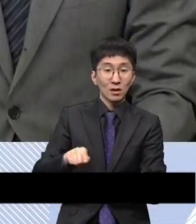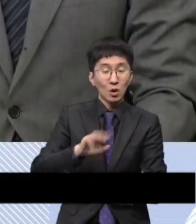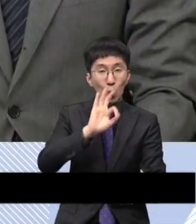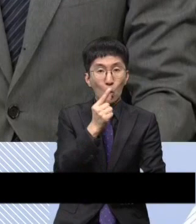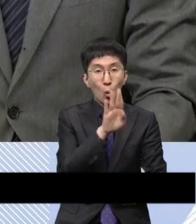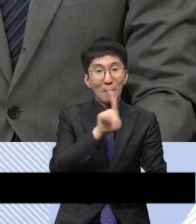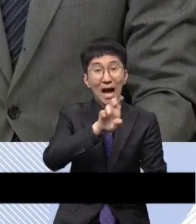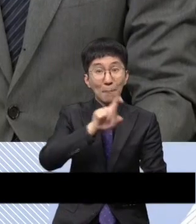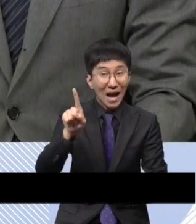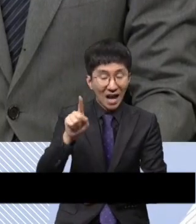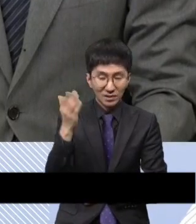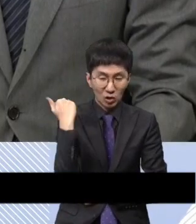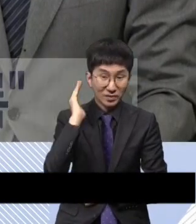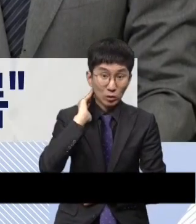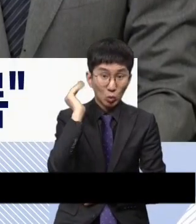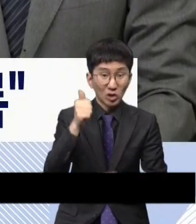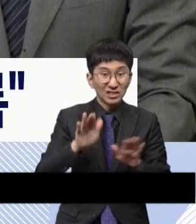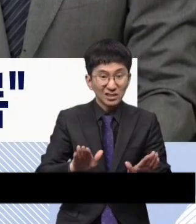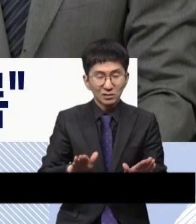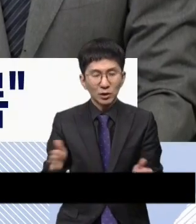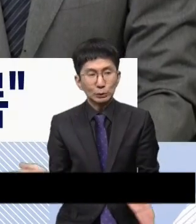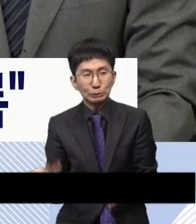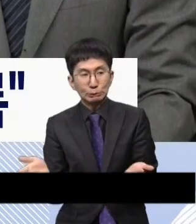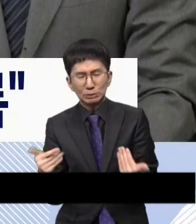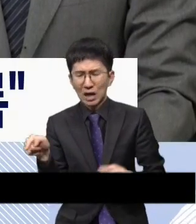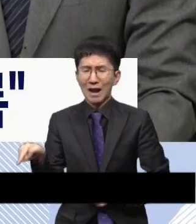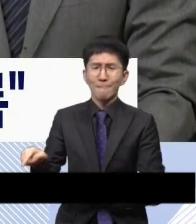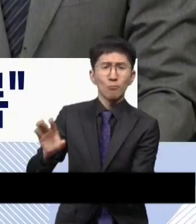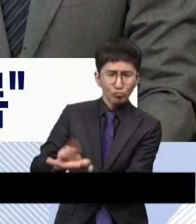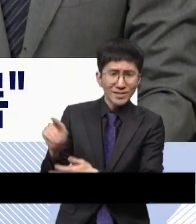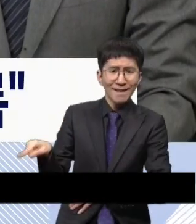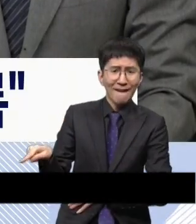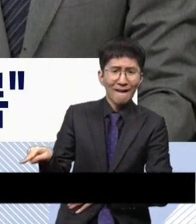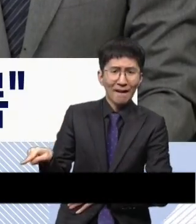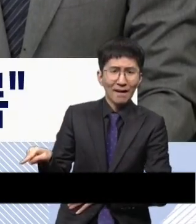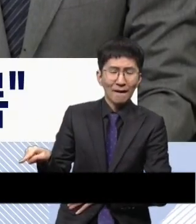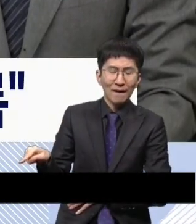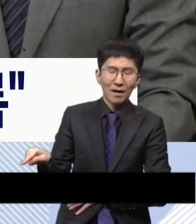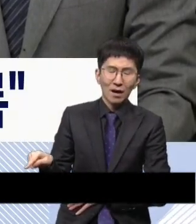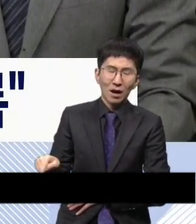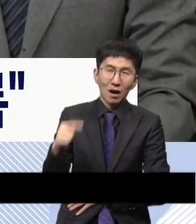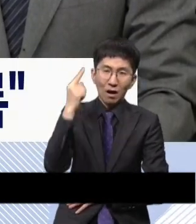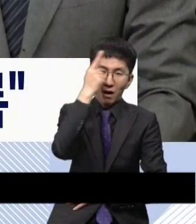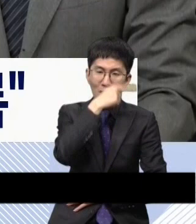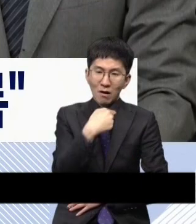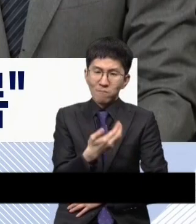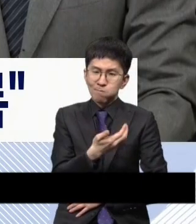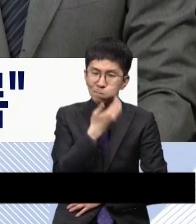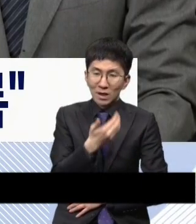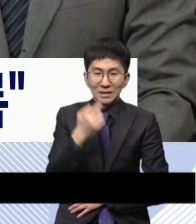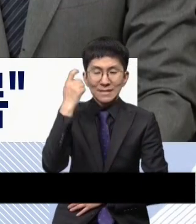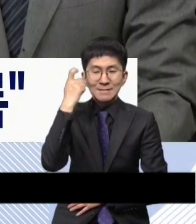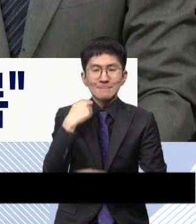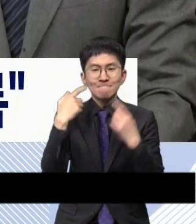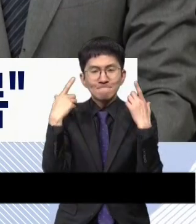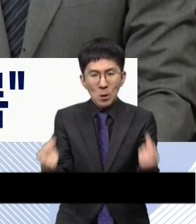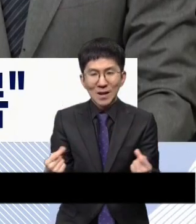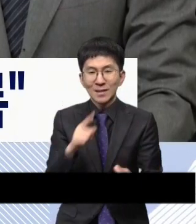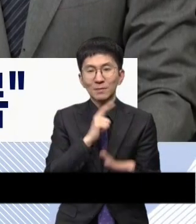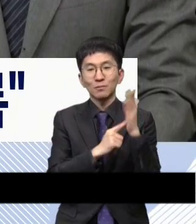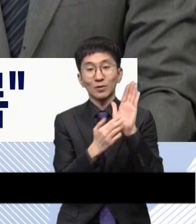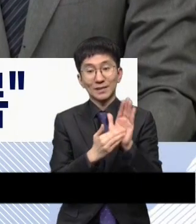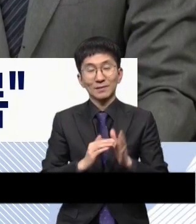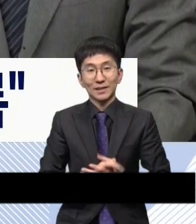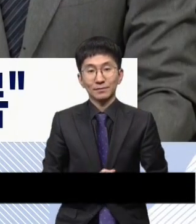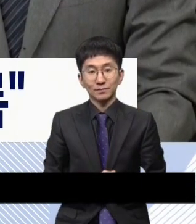대통령은요, 현직 대통령이 선동해서 벌어진 이번 폭력은 거대한 불명예와 수치의 순간으로 역사에 기록될 거다, 이렇게